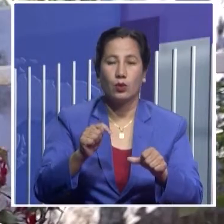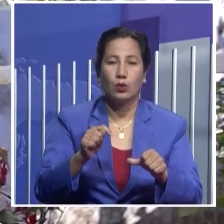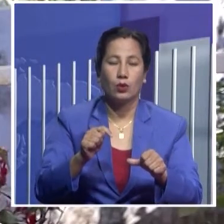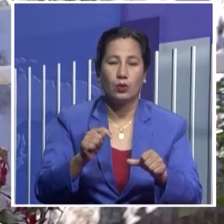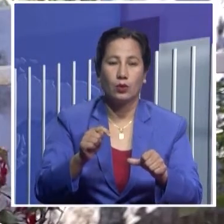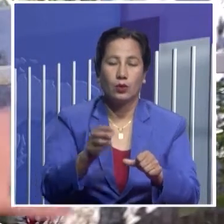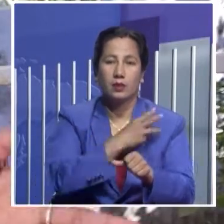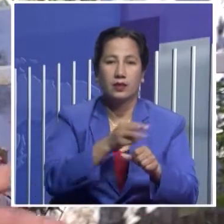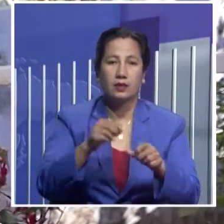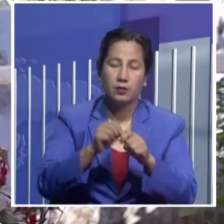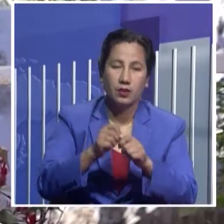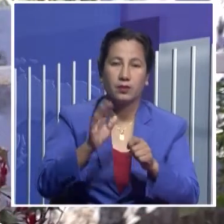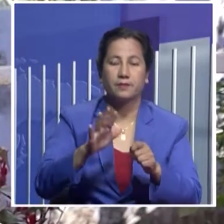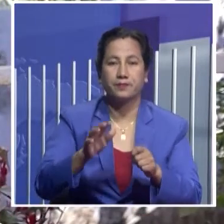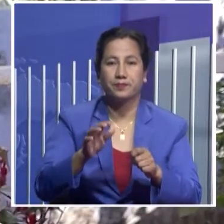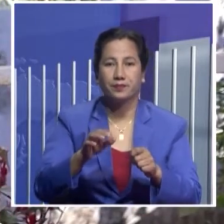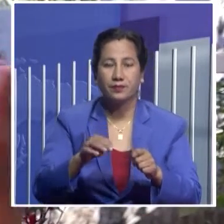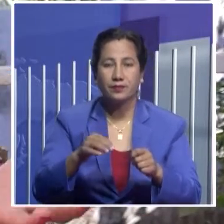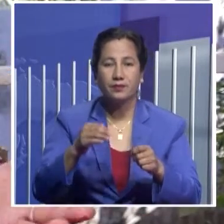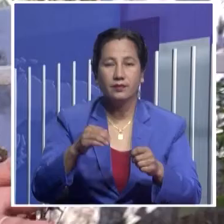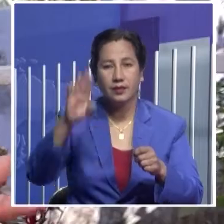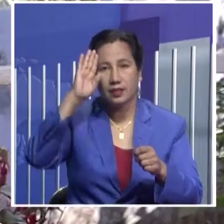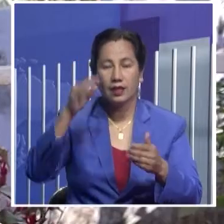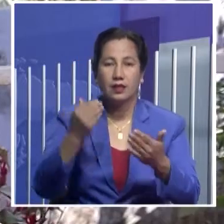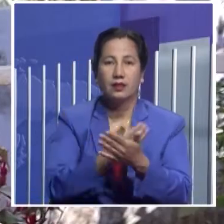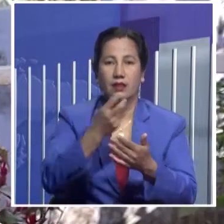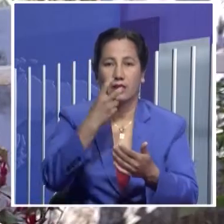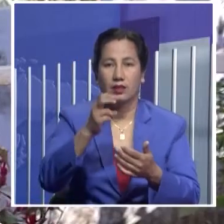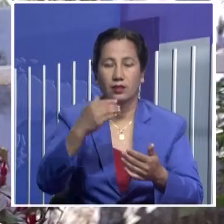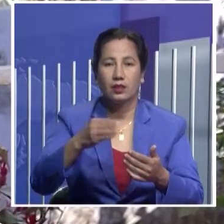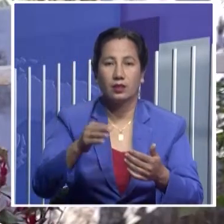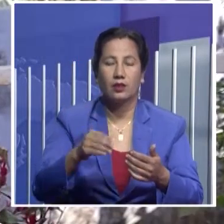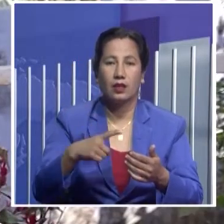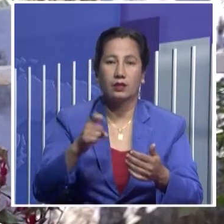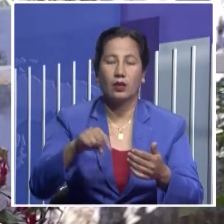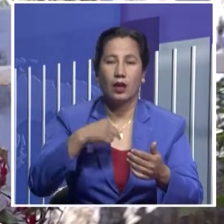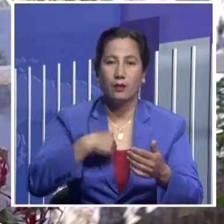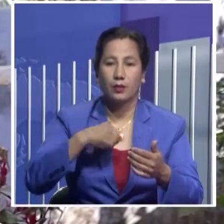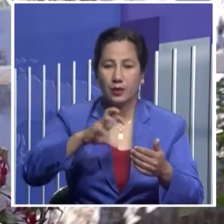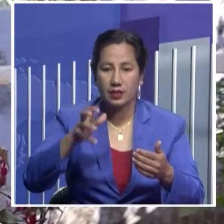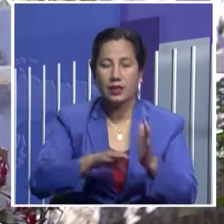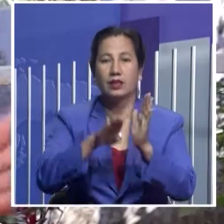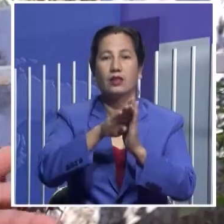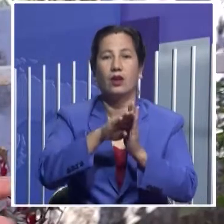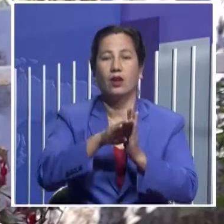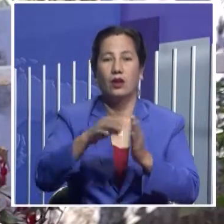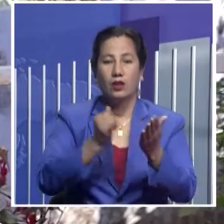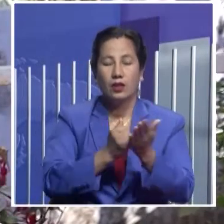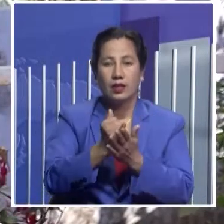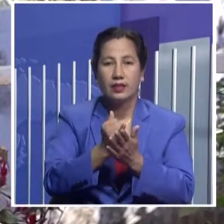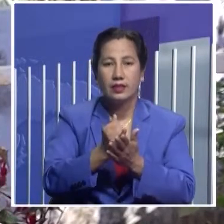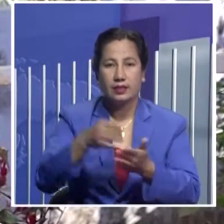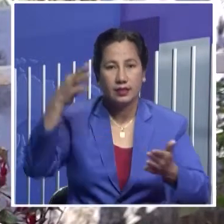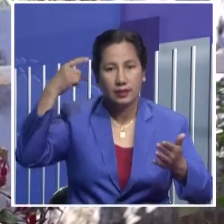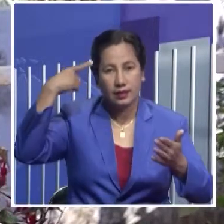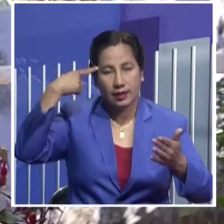हेर्नुपर्ने ठाउँमा हाम्रो यो गैर सरकारी संस्थाले हेरेको देखिन्छ। मलाई लाग्छ यो हाम्रो यो स्थानीय तह यो कृषि ज्ञान केन्द्र छ,